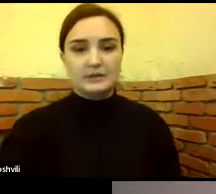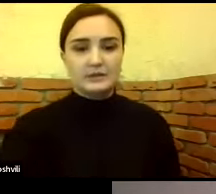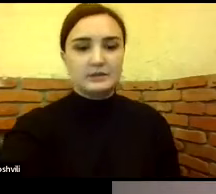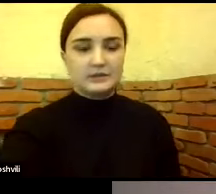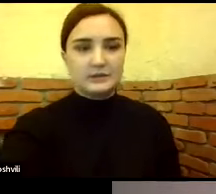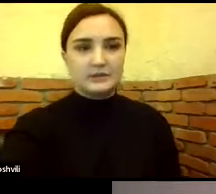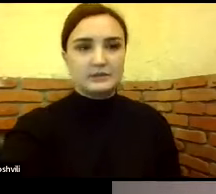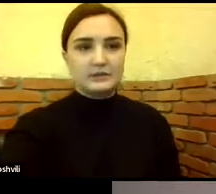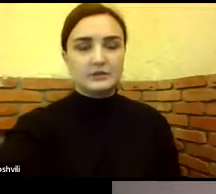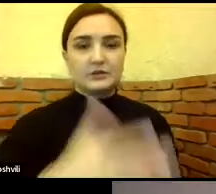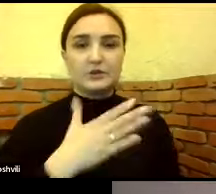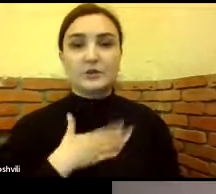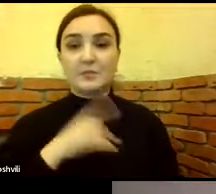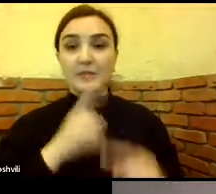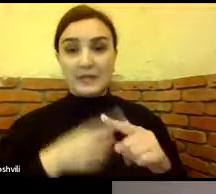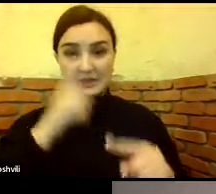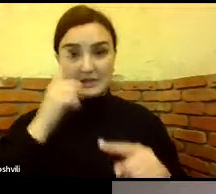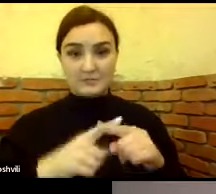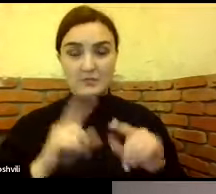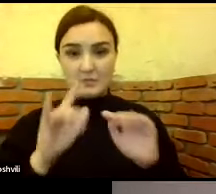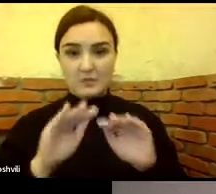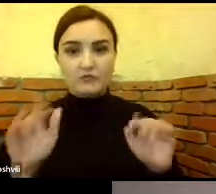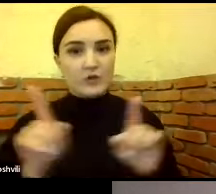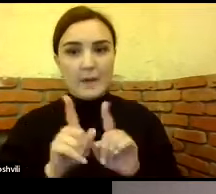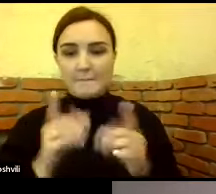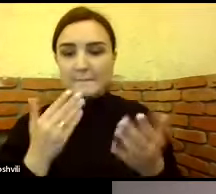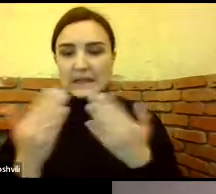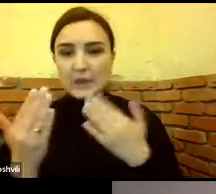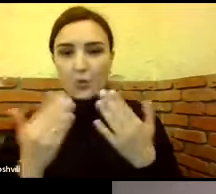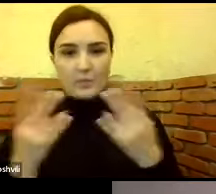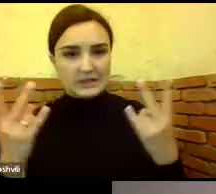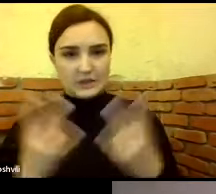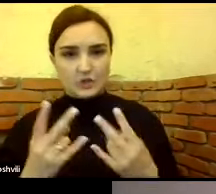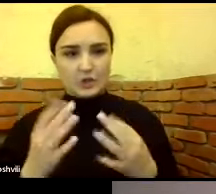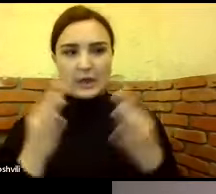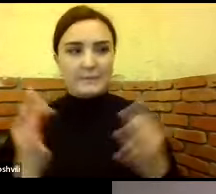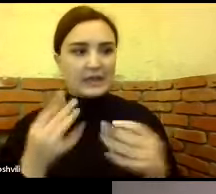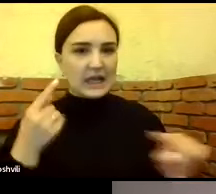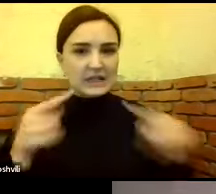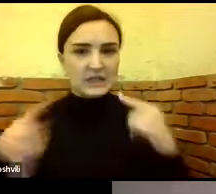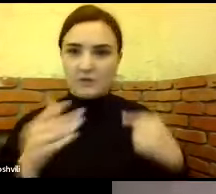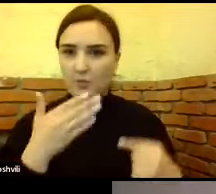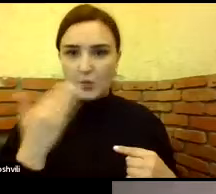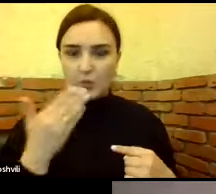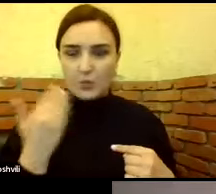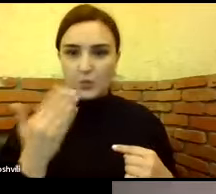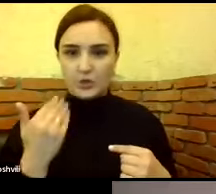ანუ იგივენაირი მიდგომა არის საჭირო, აი ფიზიკურად არანაირი განსხვავება არ არის, ახლა რო